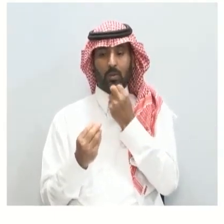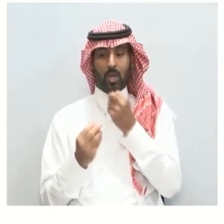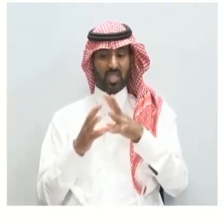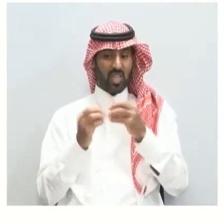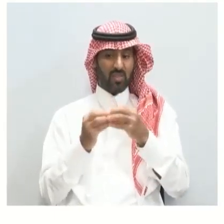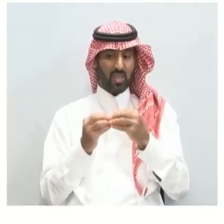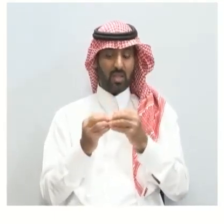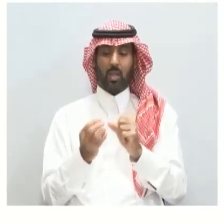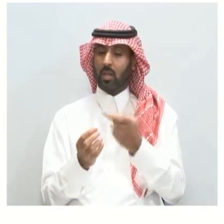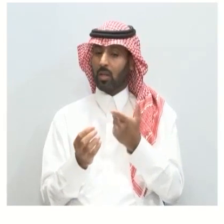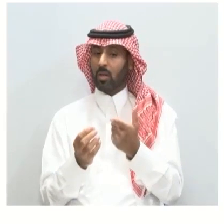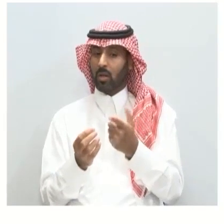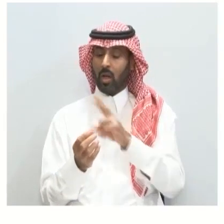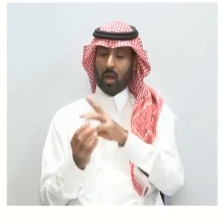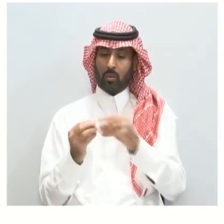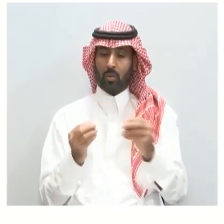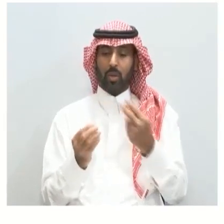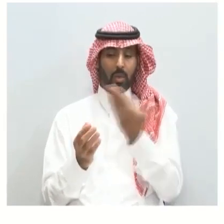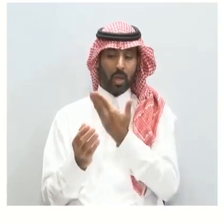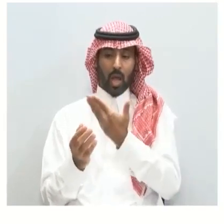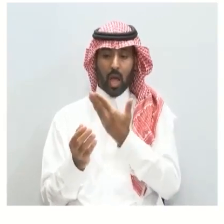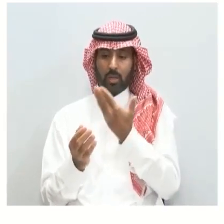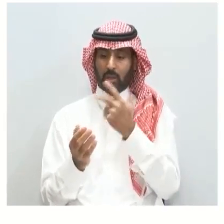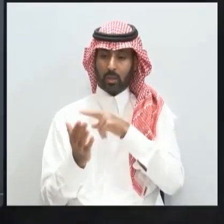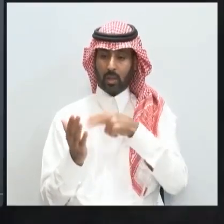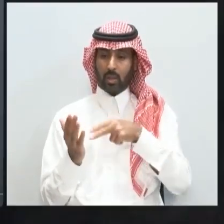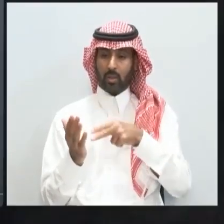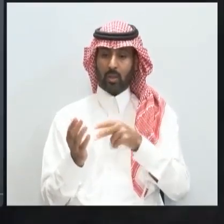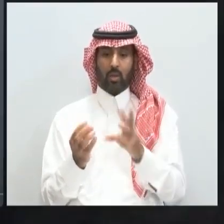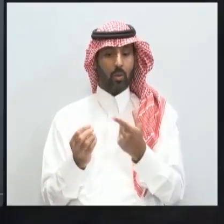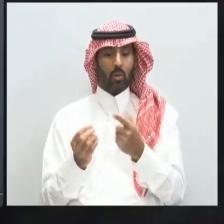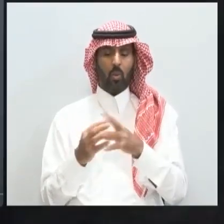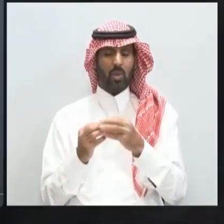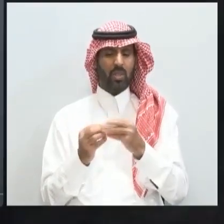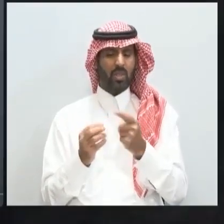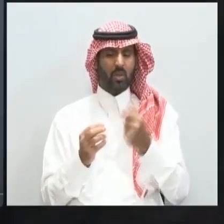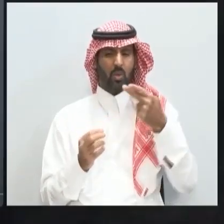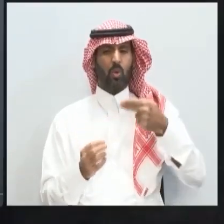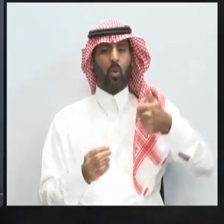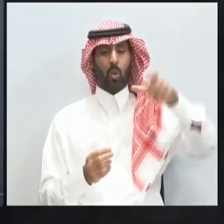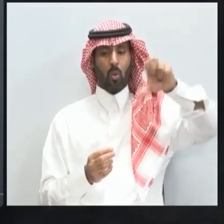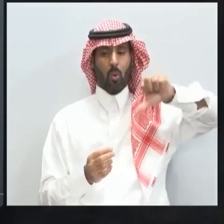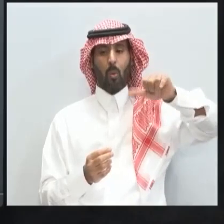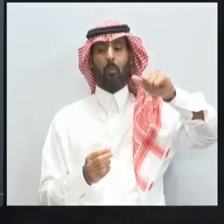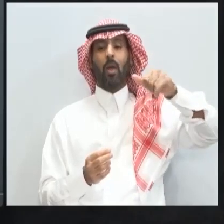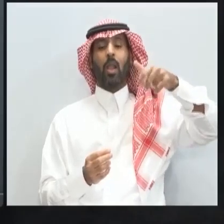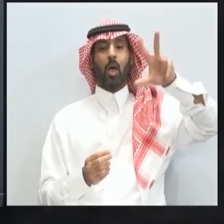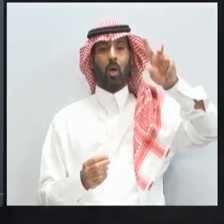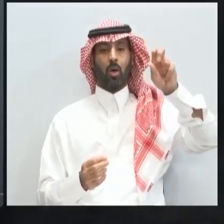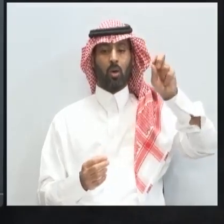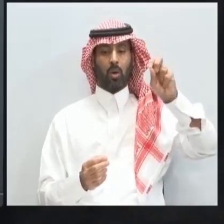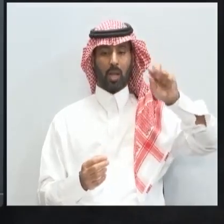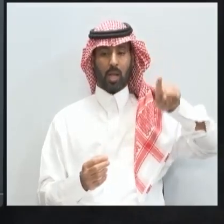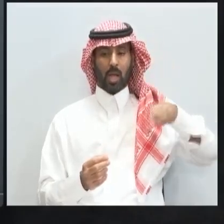اذا ما هي علوم القران ناتي لها بيان ماذا يراد بعلوم القران